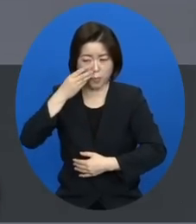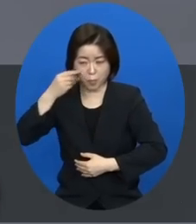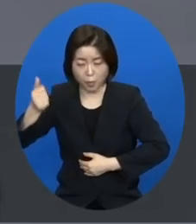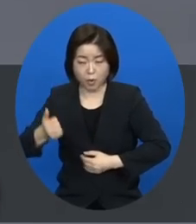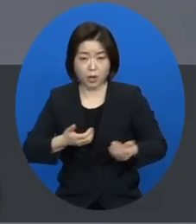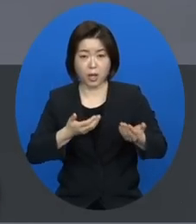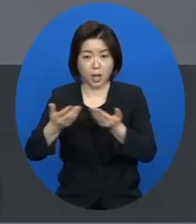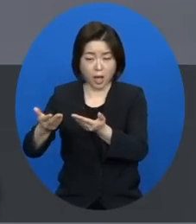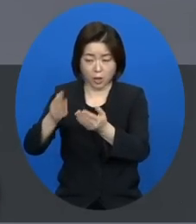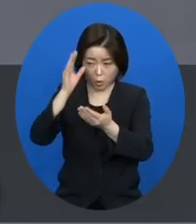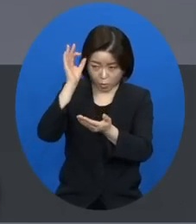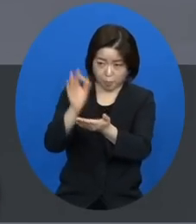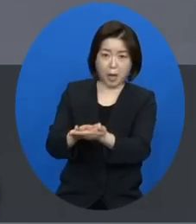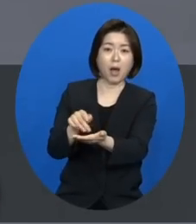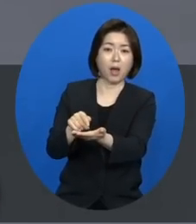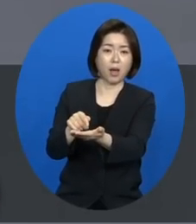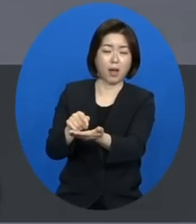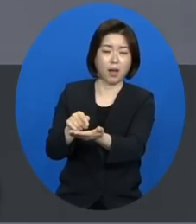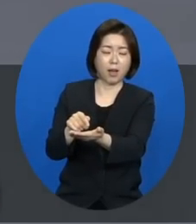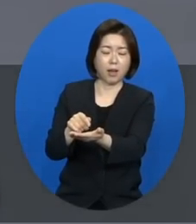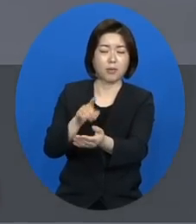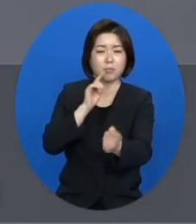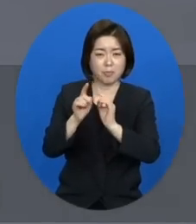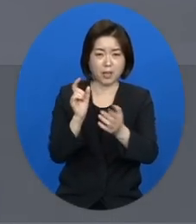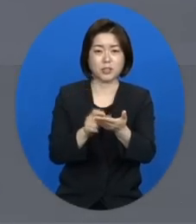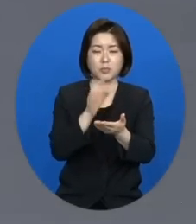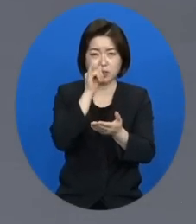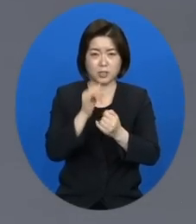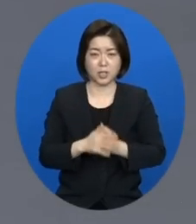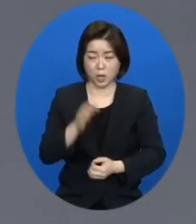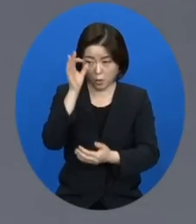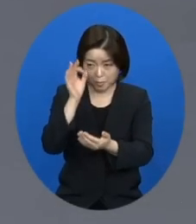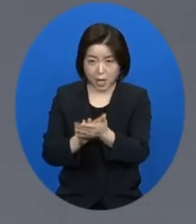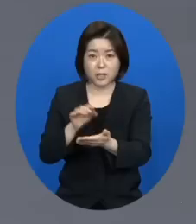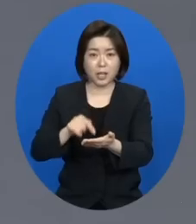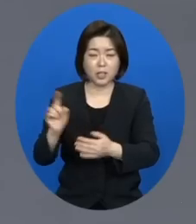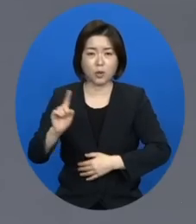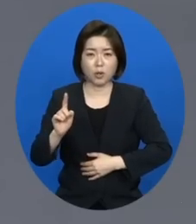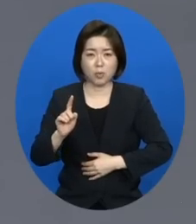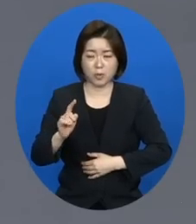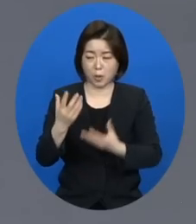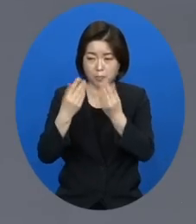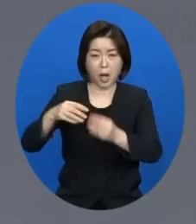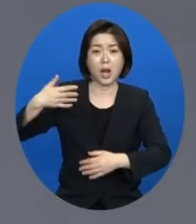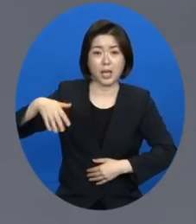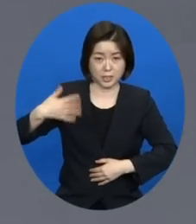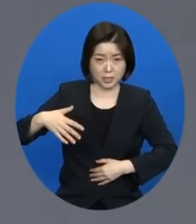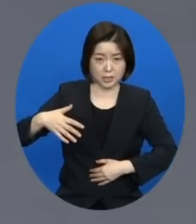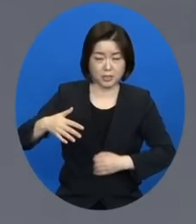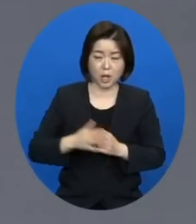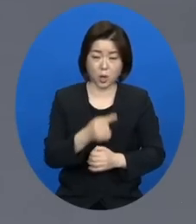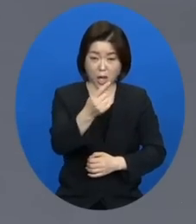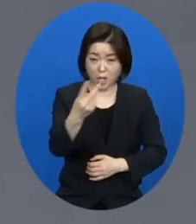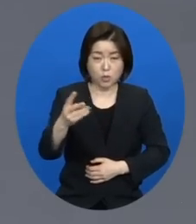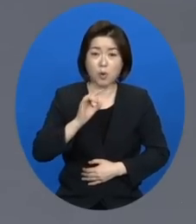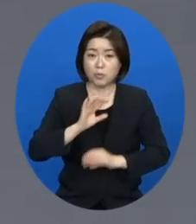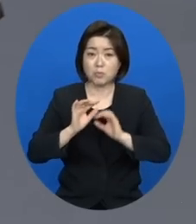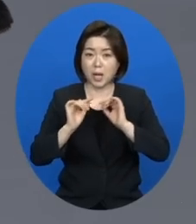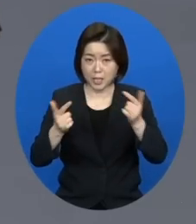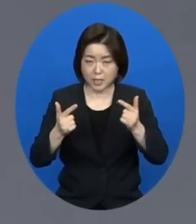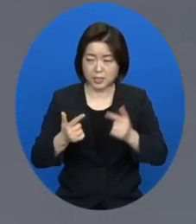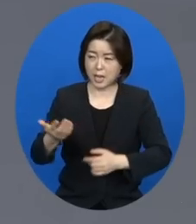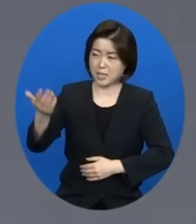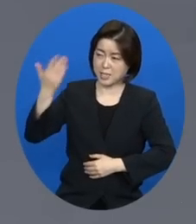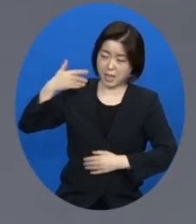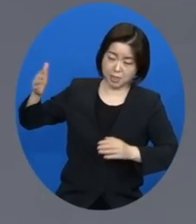하심을 봤다라고 말씀을 합니다. 여기에서 이 봤다라는 것이 미완료형이기 때문에 한두 번 본 게 아니고 어떤